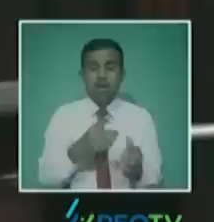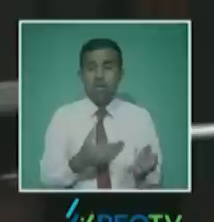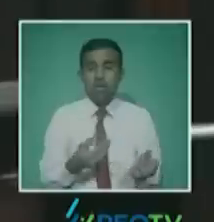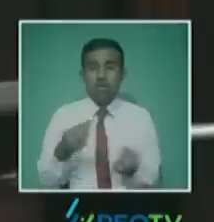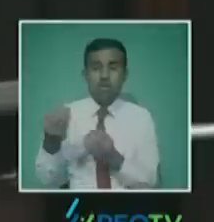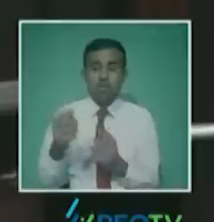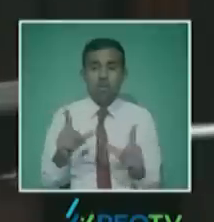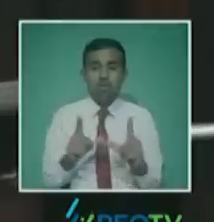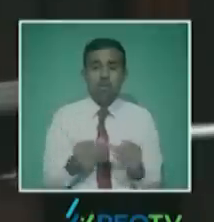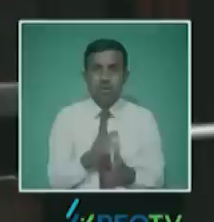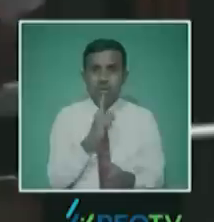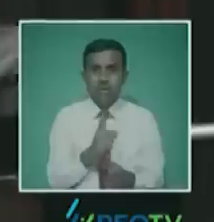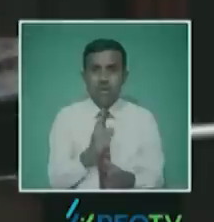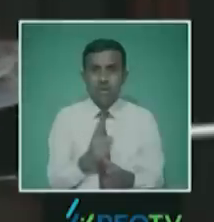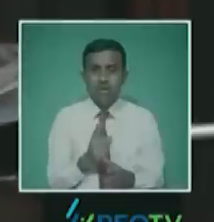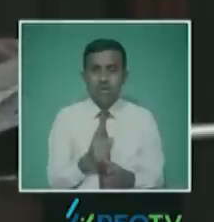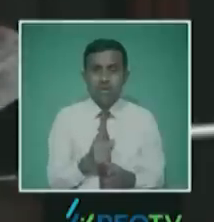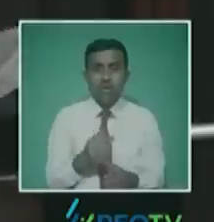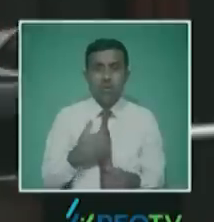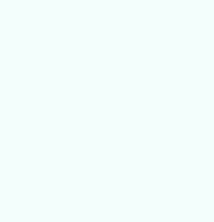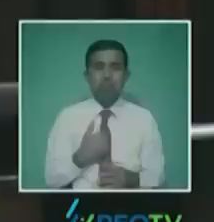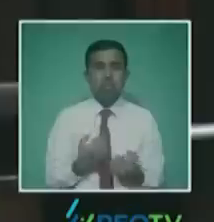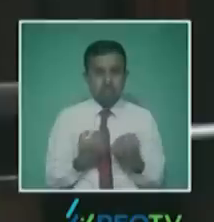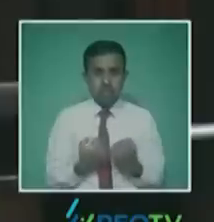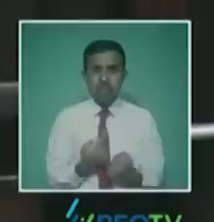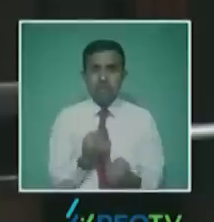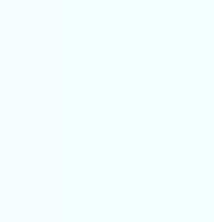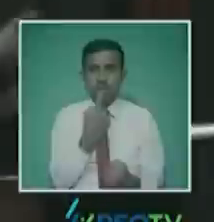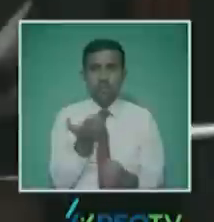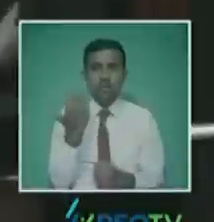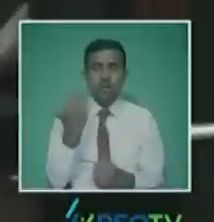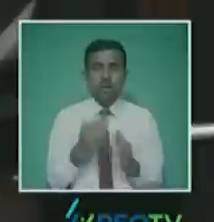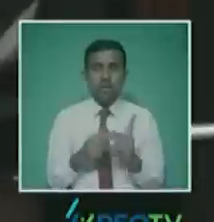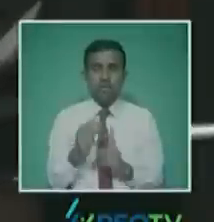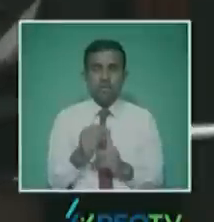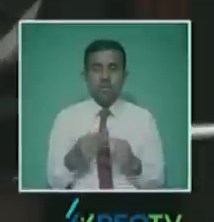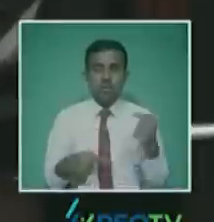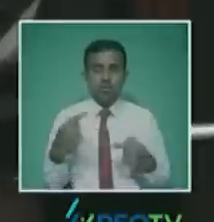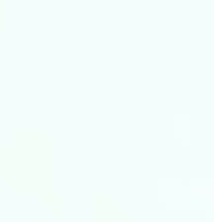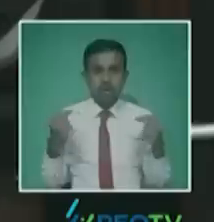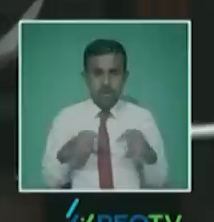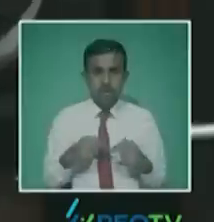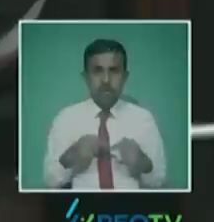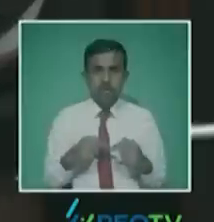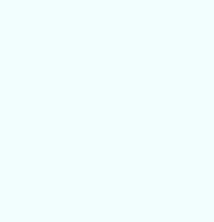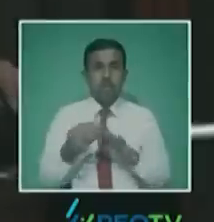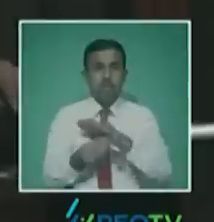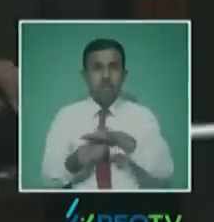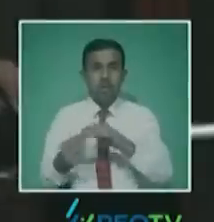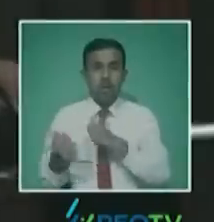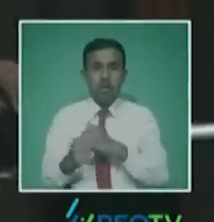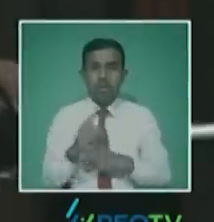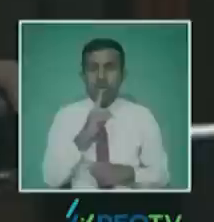පටවන්න පර්මිට් එකක් දාගත්ත පුද්ගලෙක්. කවුරු හරි මාව චැලෙන්ජ් කරන නම් එන්න අපේ හිටපු ඇමතුමත් මෙතන ඉන්නවා විවාදයකට උනත් එන්න මං ගා මේ සාක්ෂිත් එකමම කියන්නේ